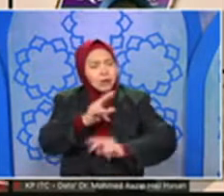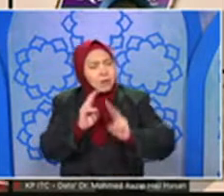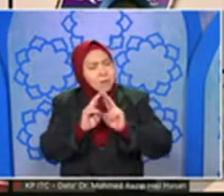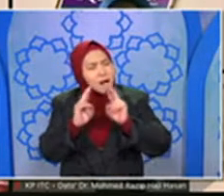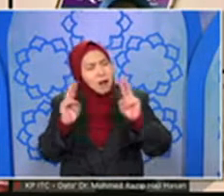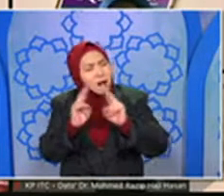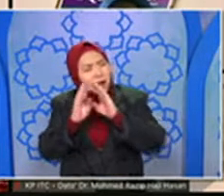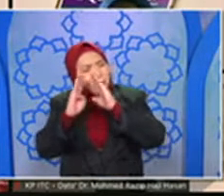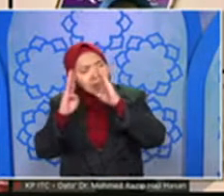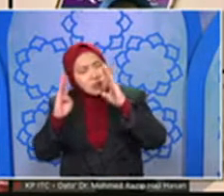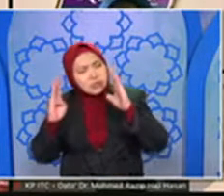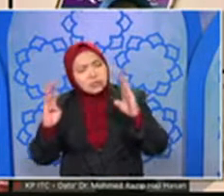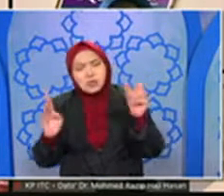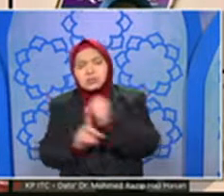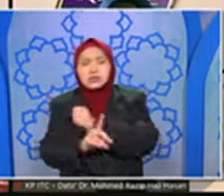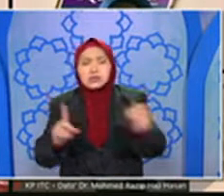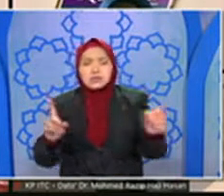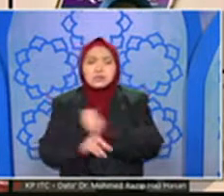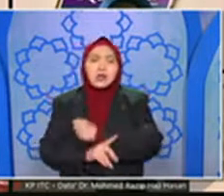النار الكبرى